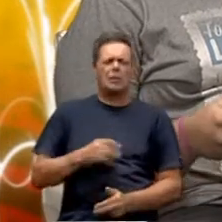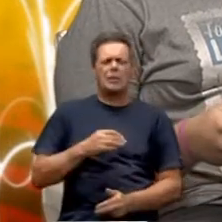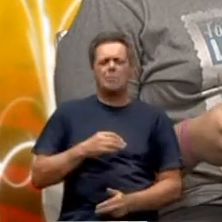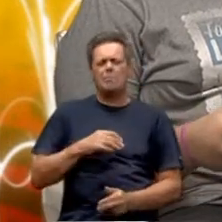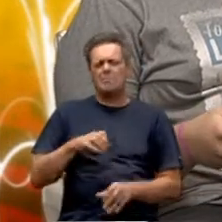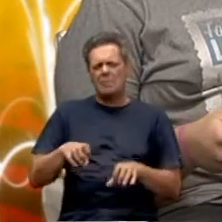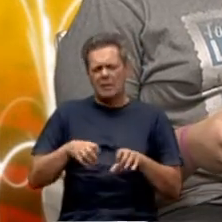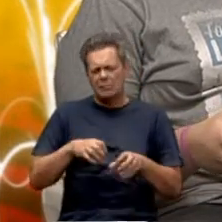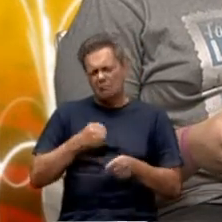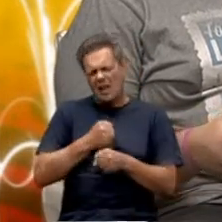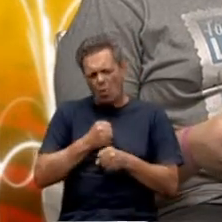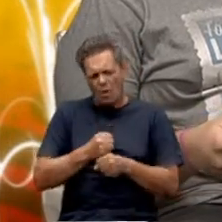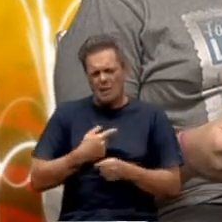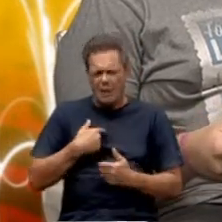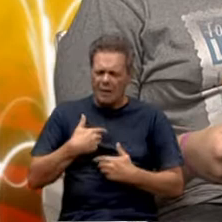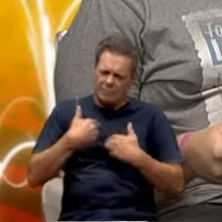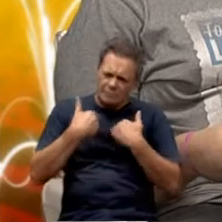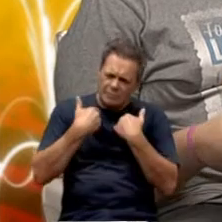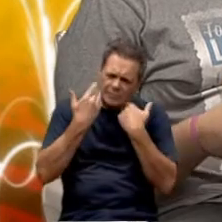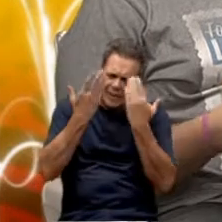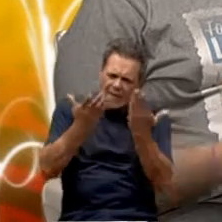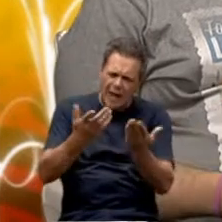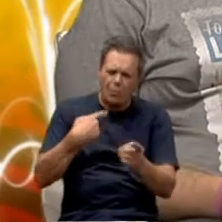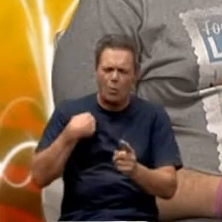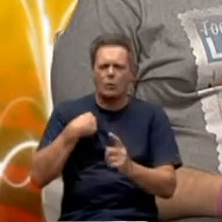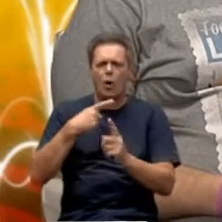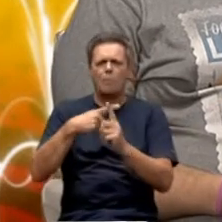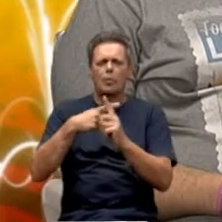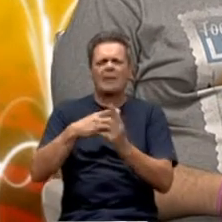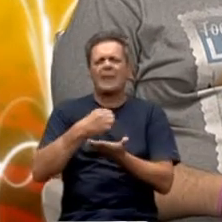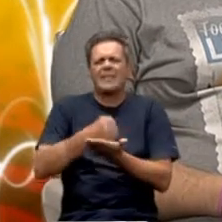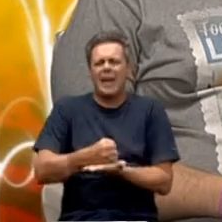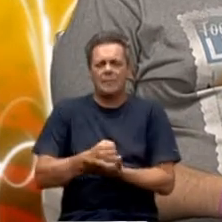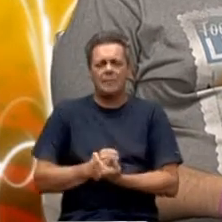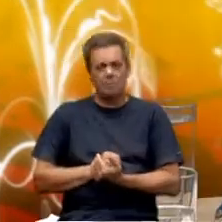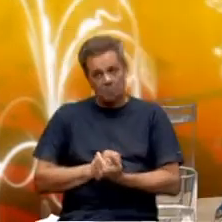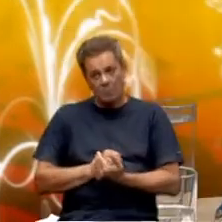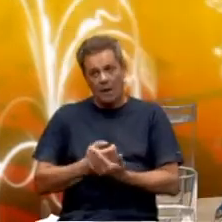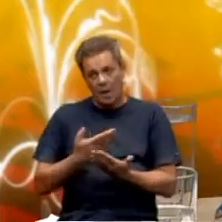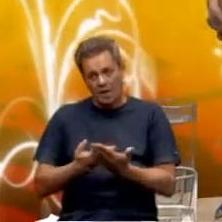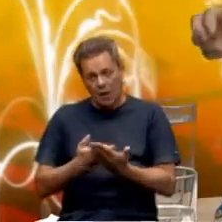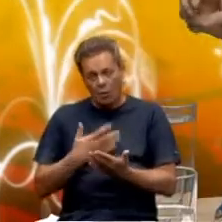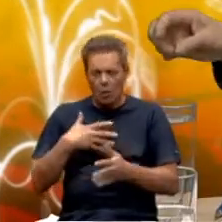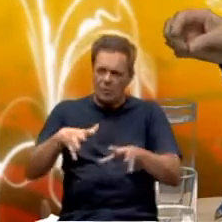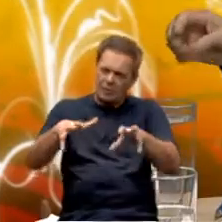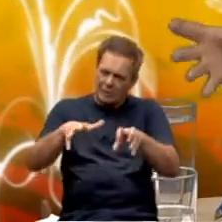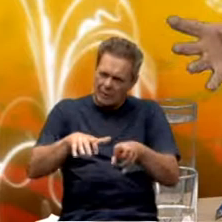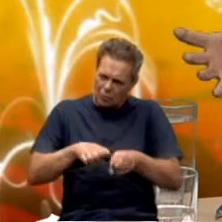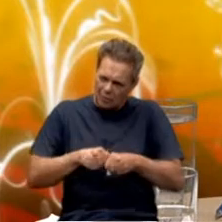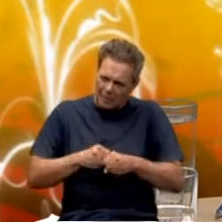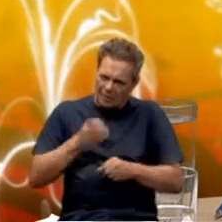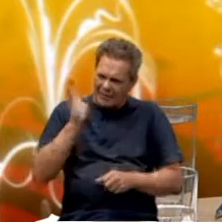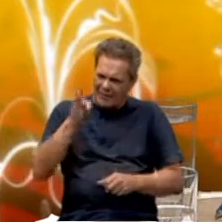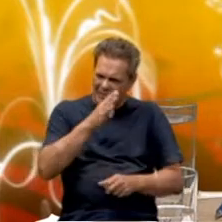da im taj pozitivan stav pokušamo usaditi i prenijeti. Tako. Da. Na način prihvatljiv svakoj osobi.